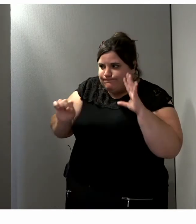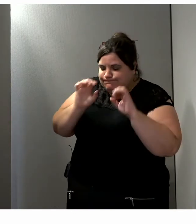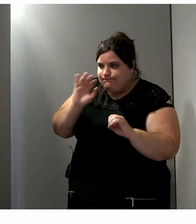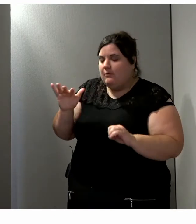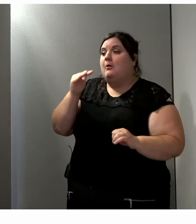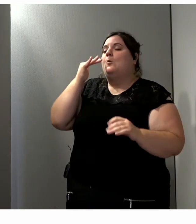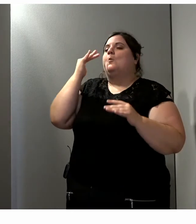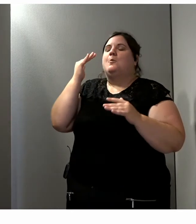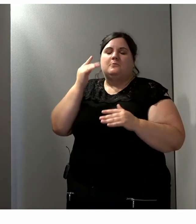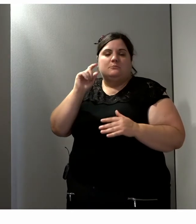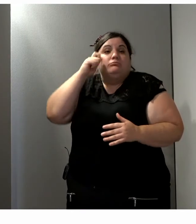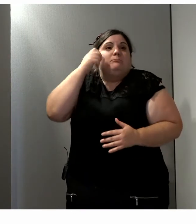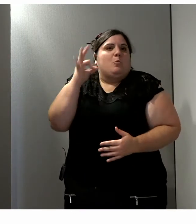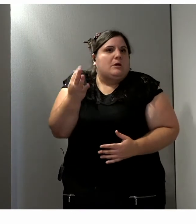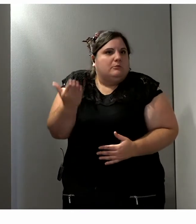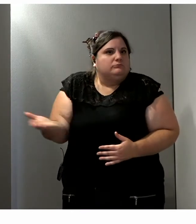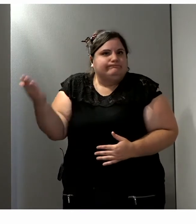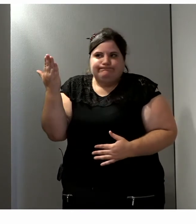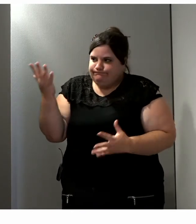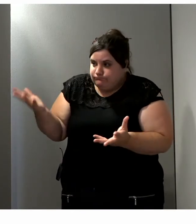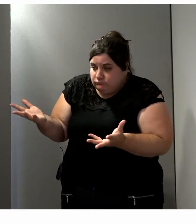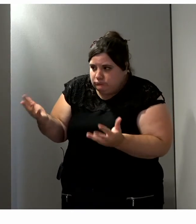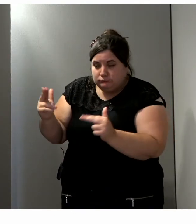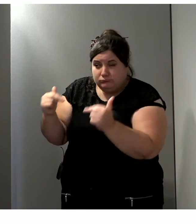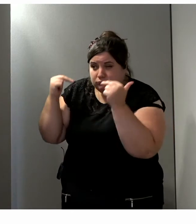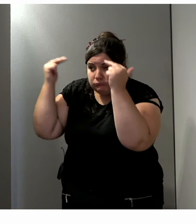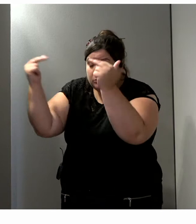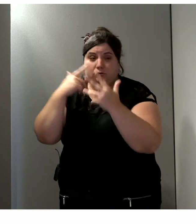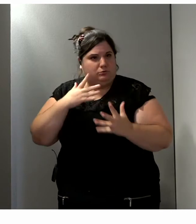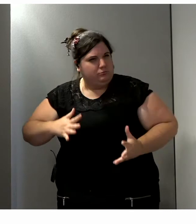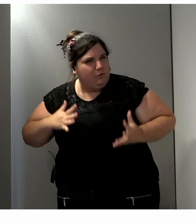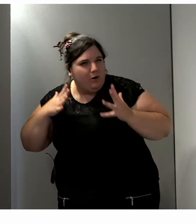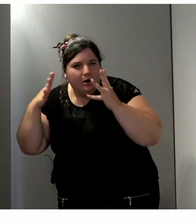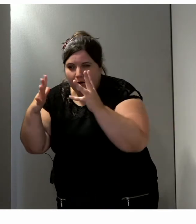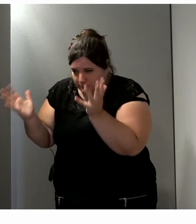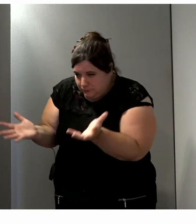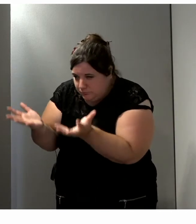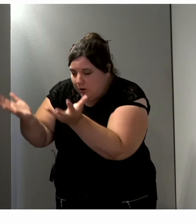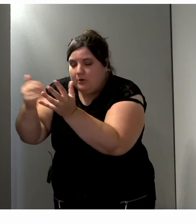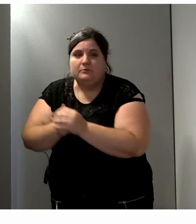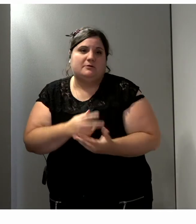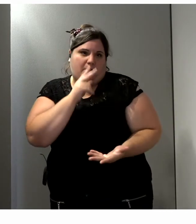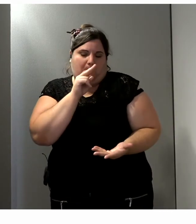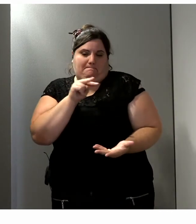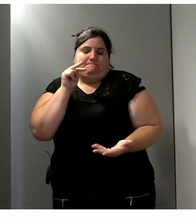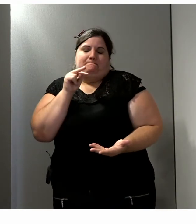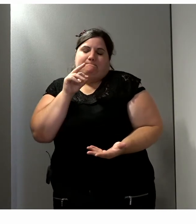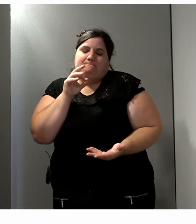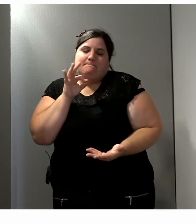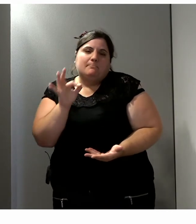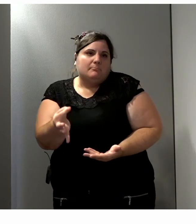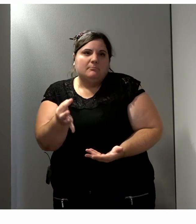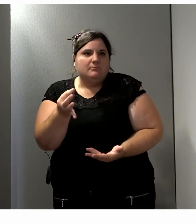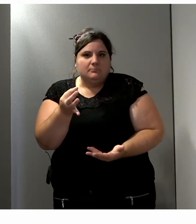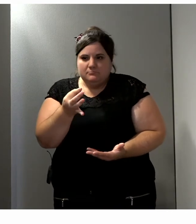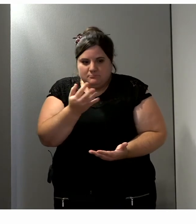été vraiment frappés. Il y a eu une espèce d'adhésion à ce mouvement très fort. Et je trouve formidable